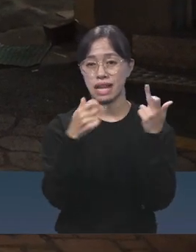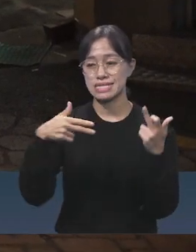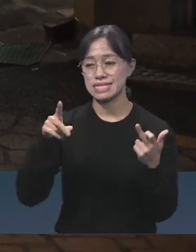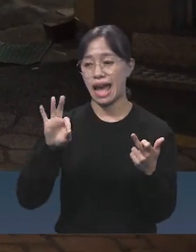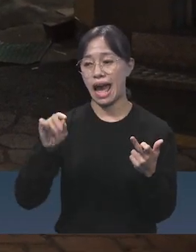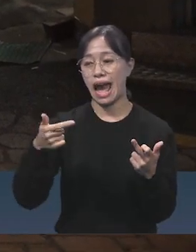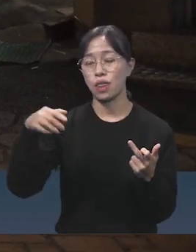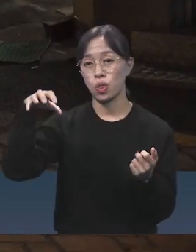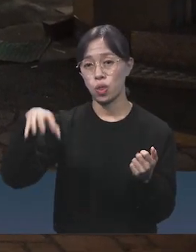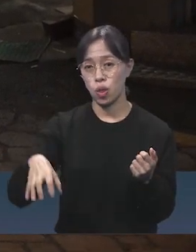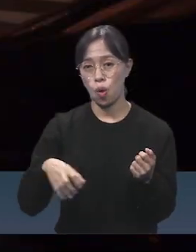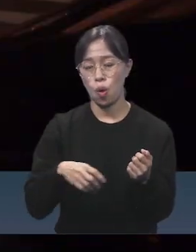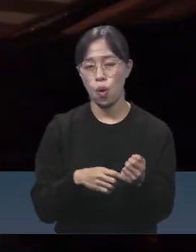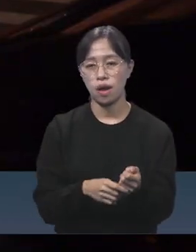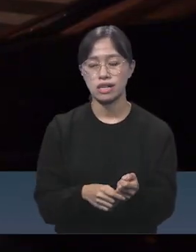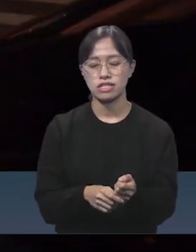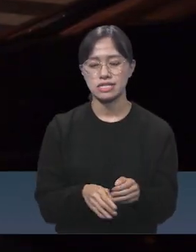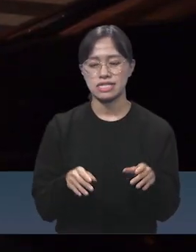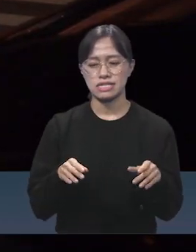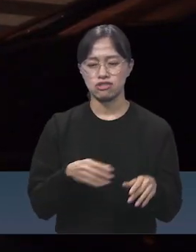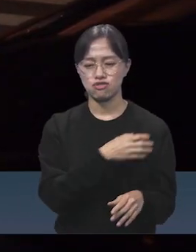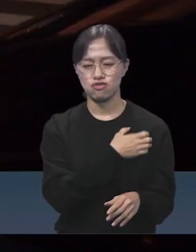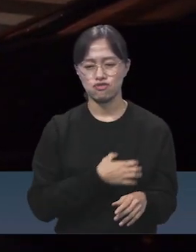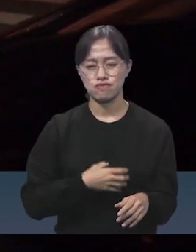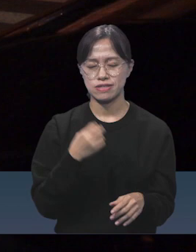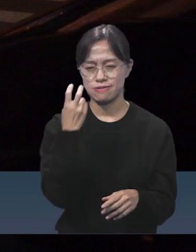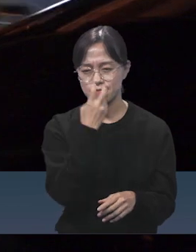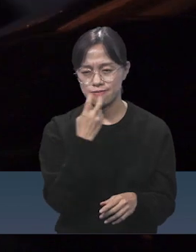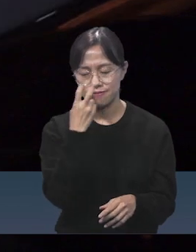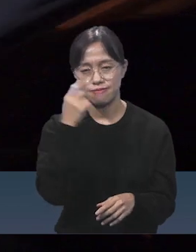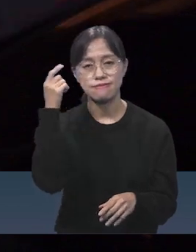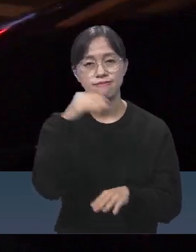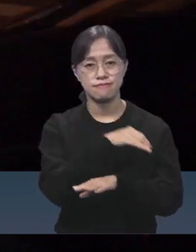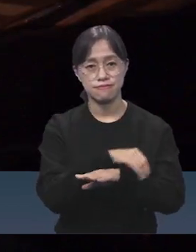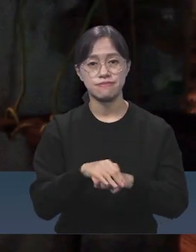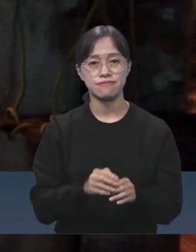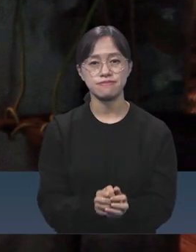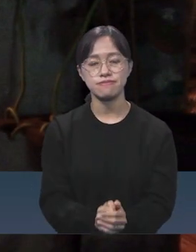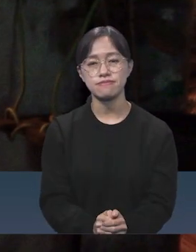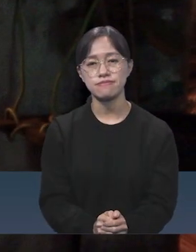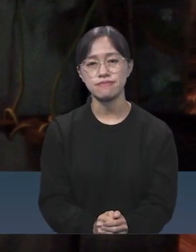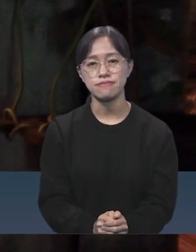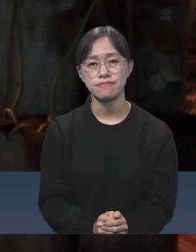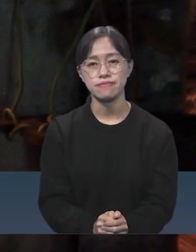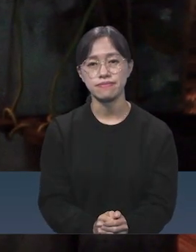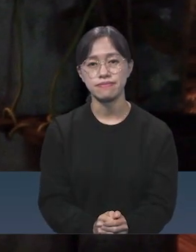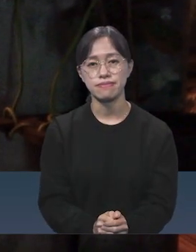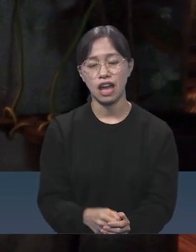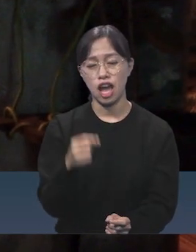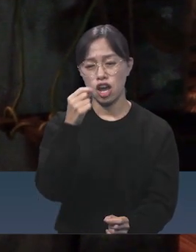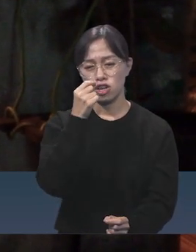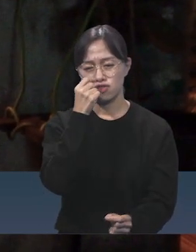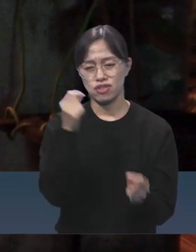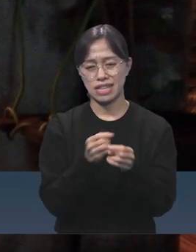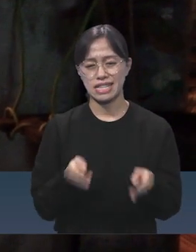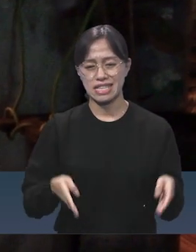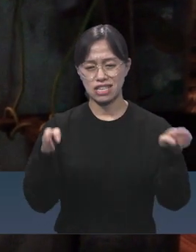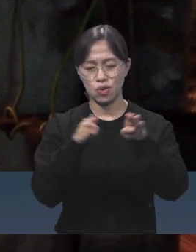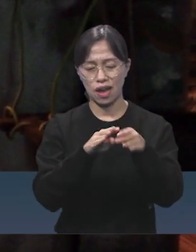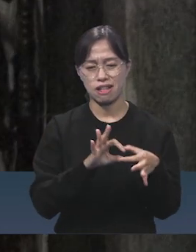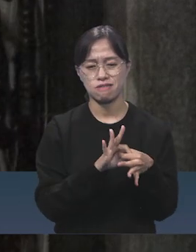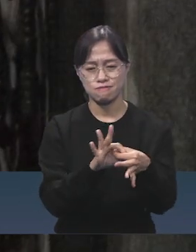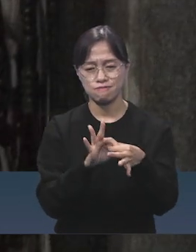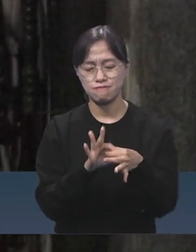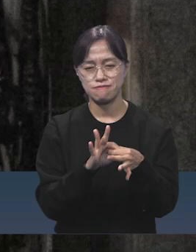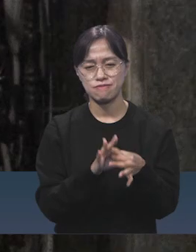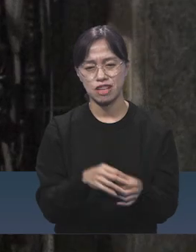권노을 순찰하며 주민의 안전을 살필 예정입니다 유관기관과 협력해 무차별 범죄를 예방할